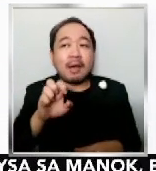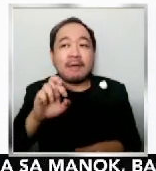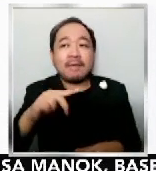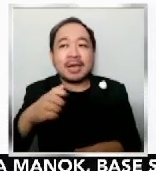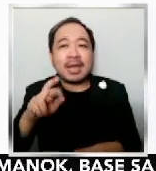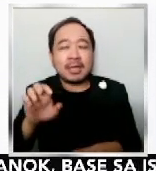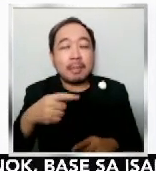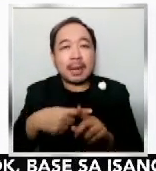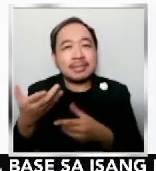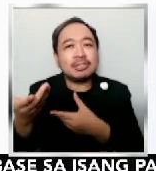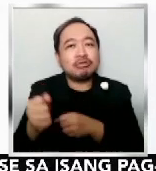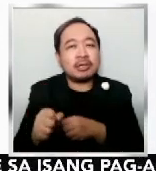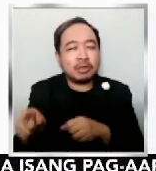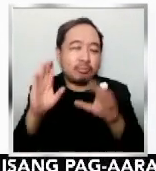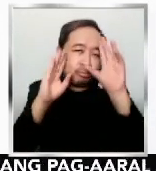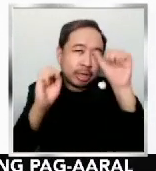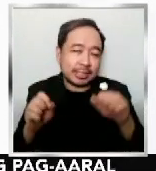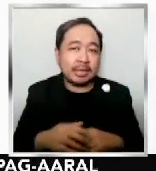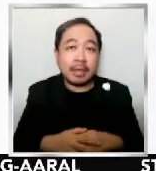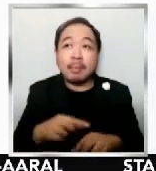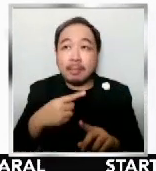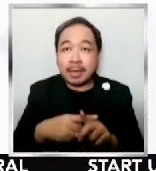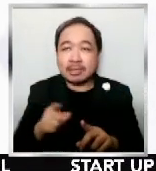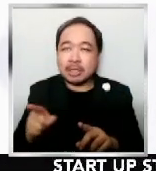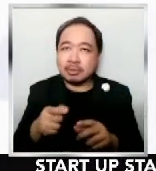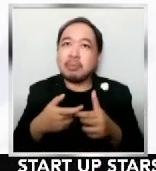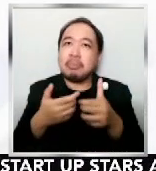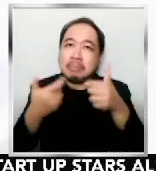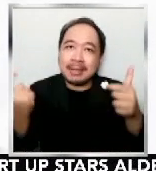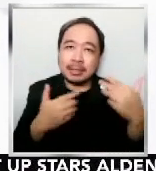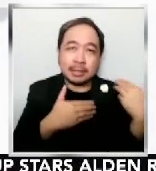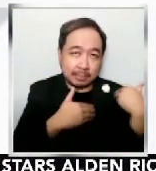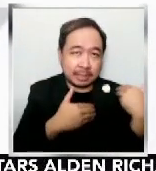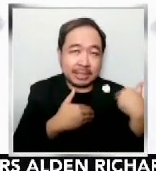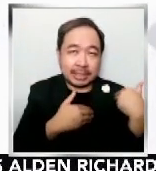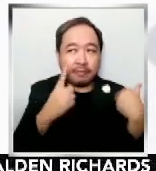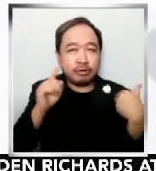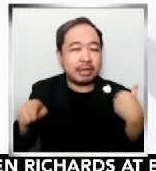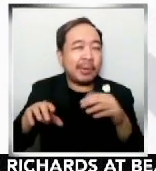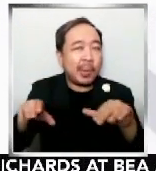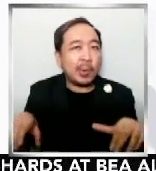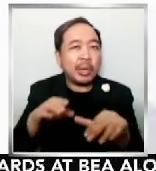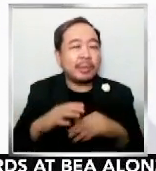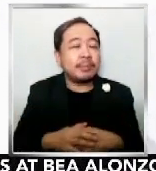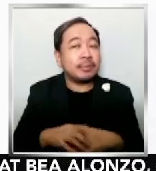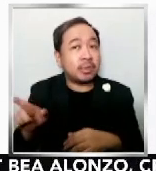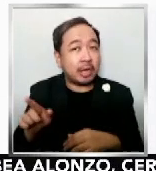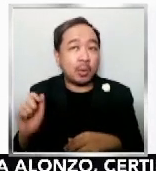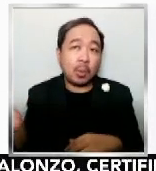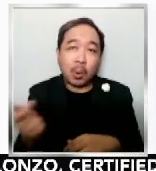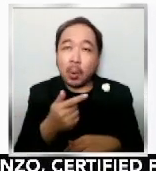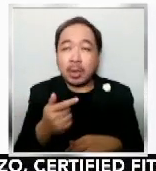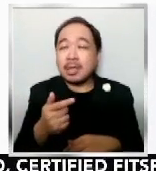isang career executive ng kagawaran at ang mabigat na responsibilidad na nakaatang dito. Makikipagtulungan daw ang bawat isang kawanin ng DOH